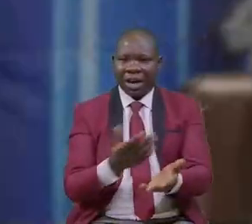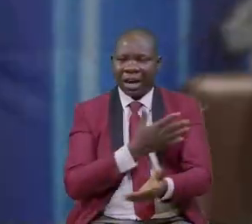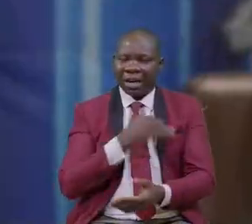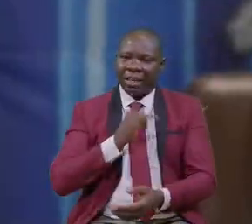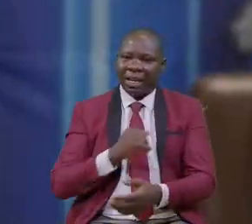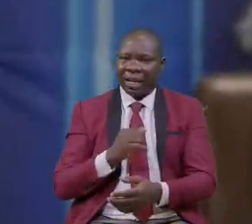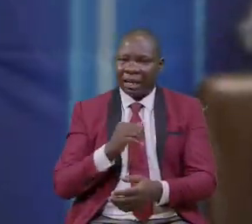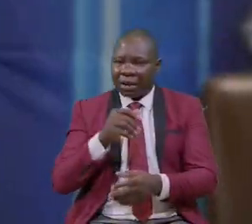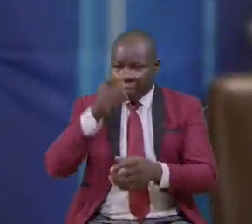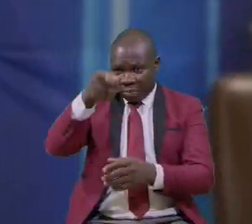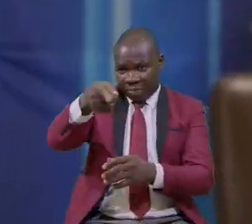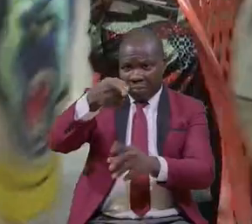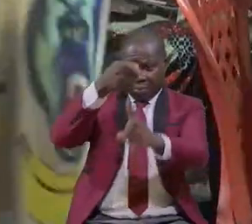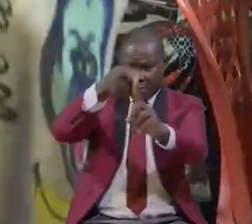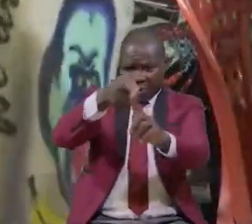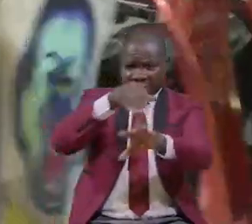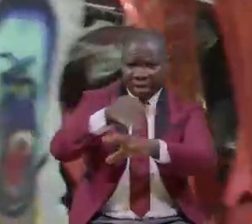Et je te doite là-bas.